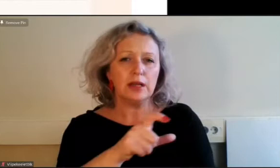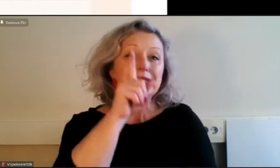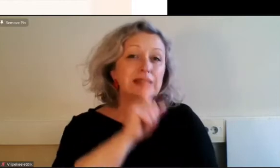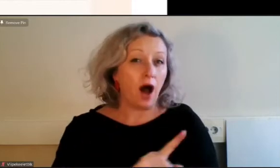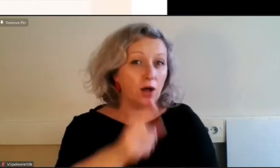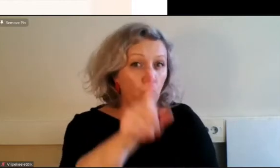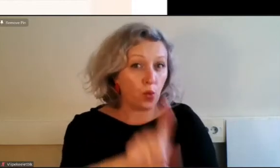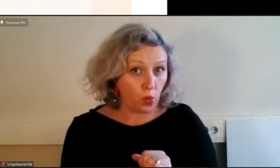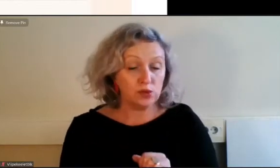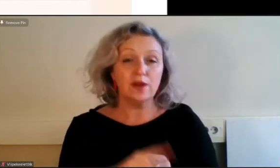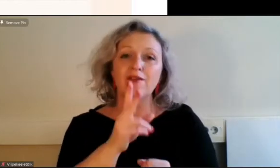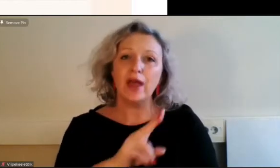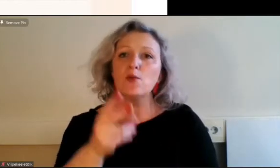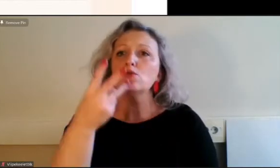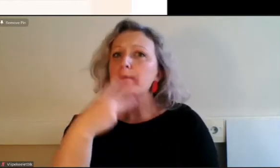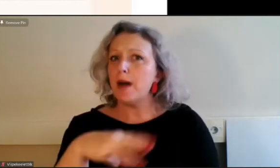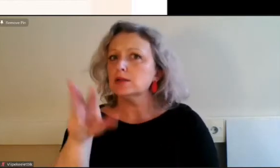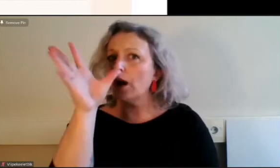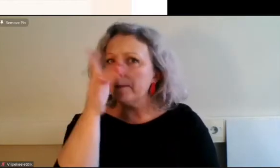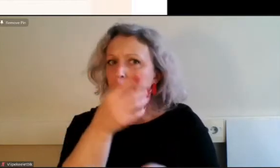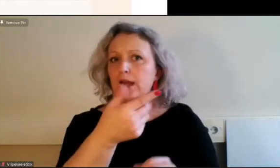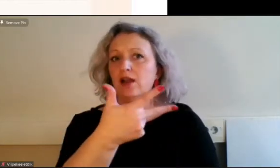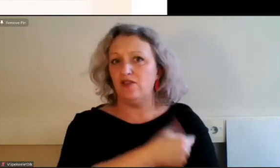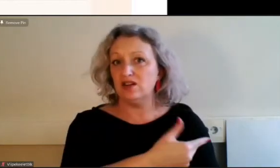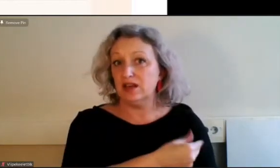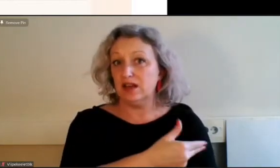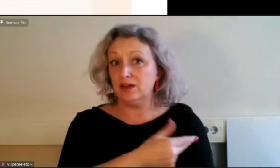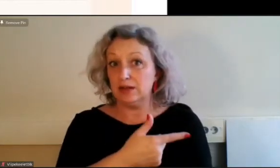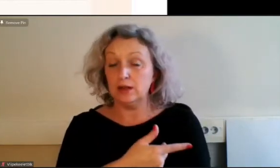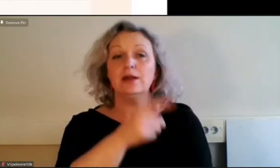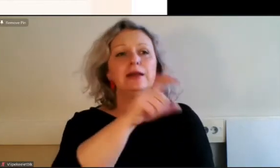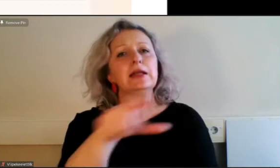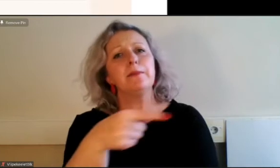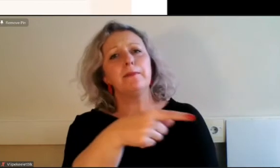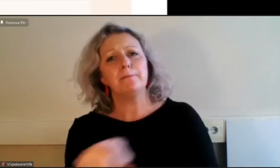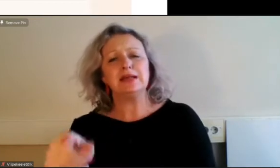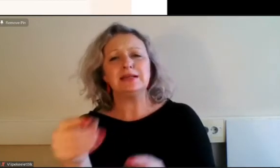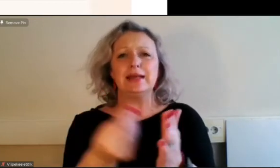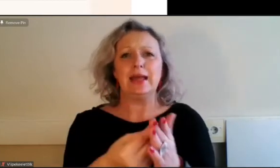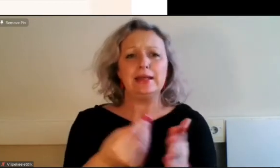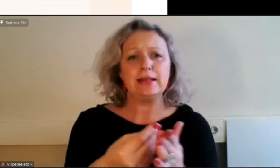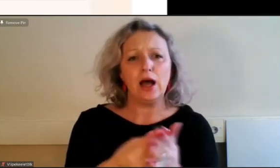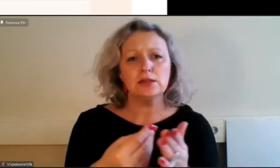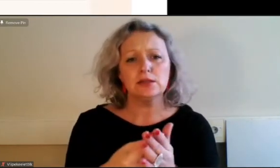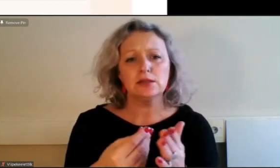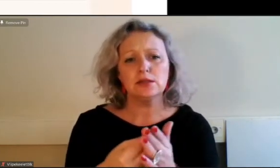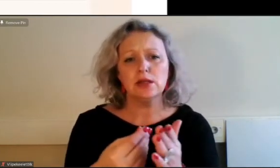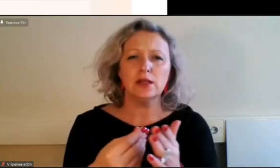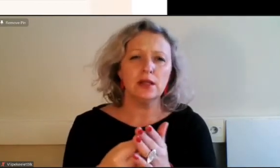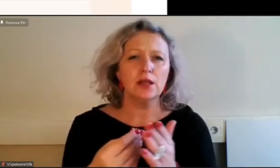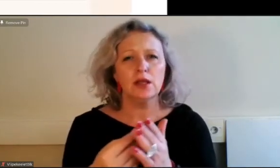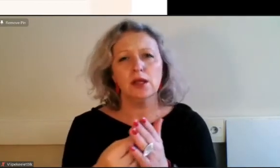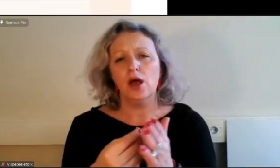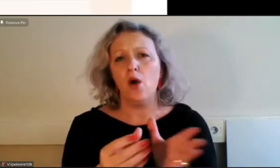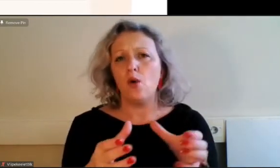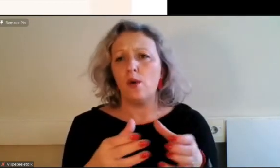haiglaravi eest. Sinisega on Pfizeri vaktsiin ja punasega on AstraZeneca vaktsiin. Ja on näha, et ajapikku kaitse